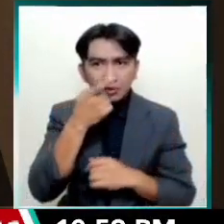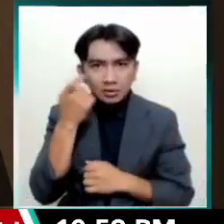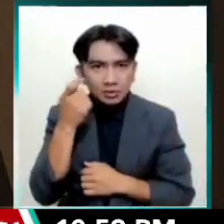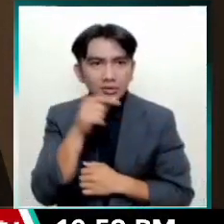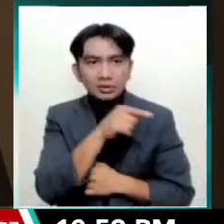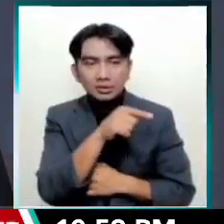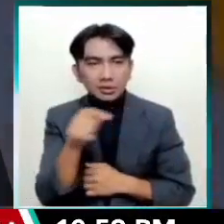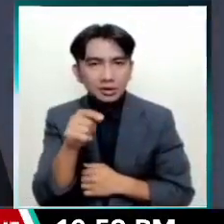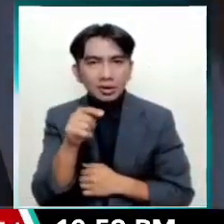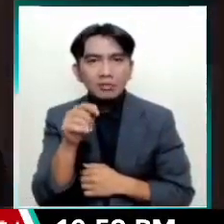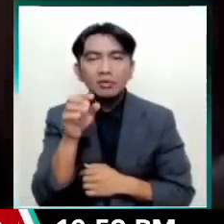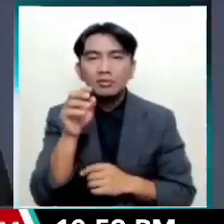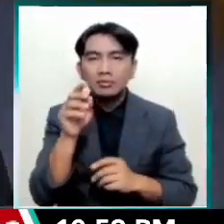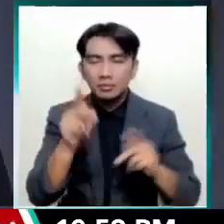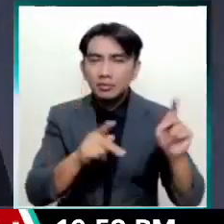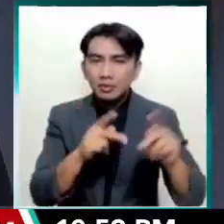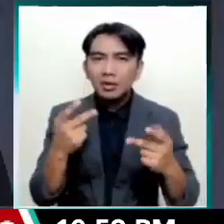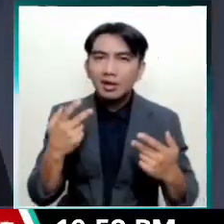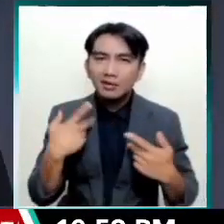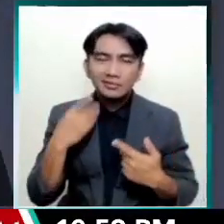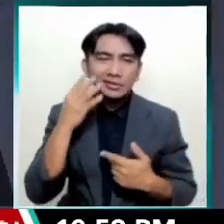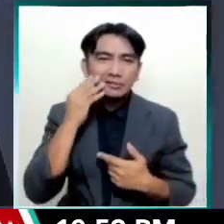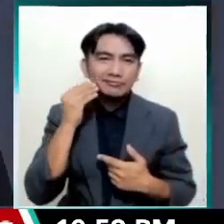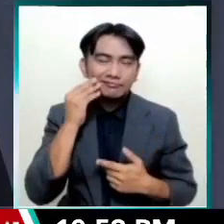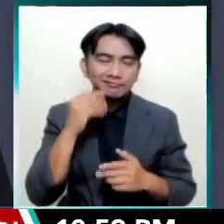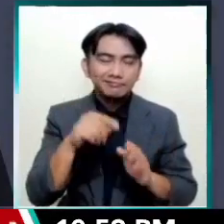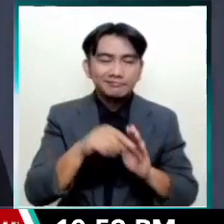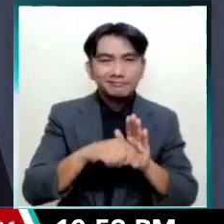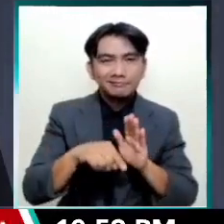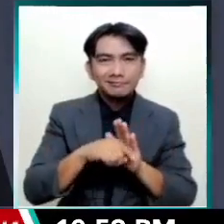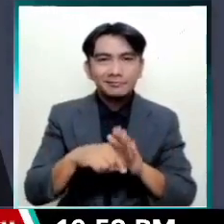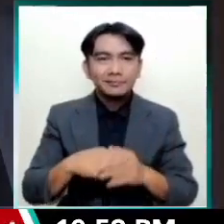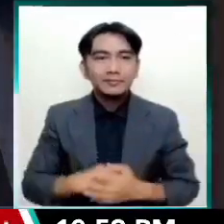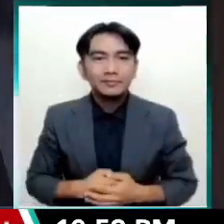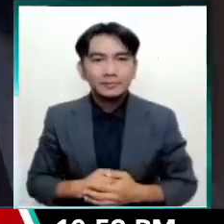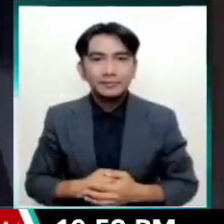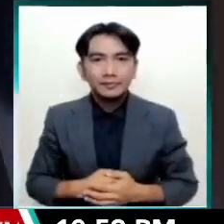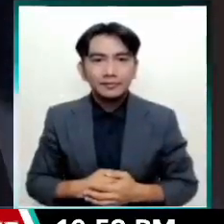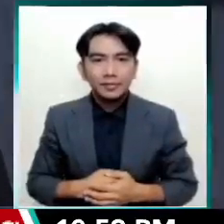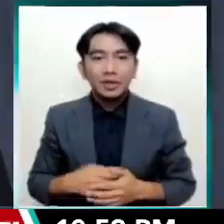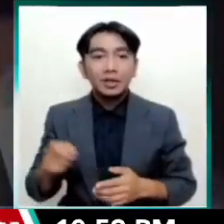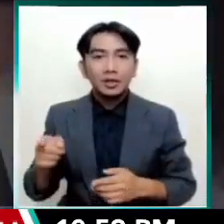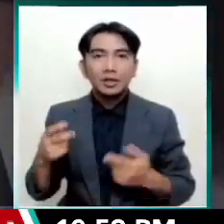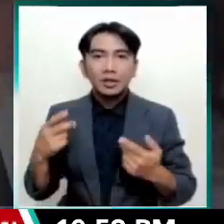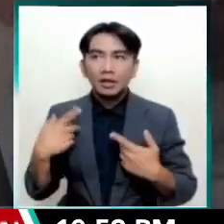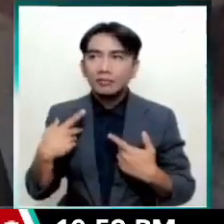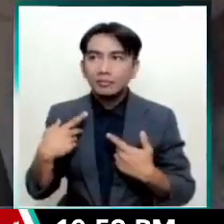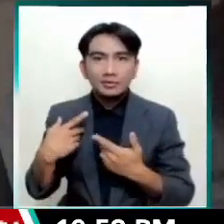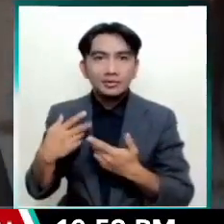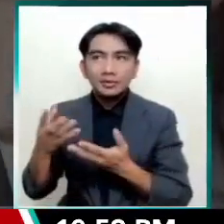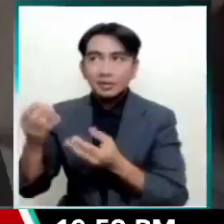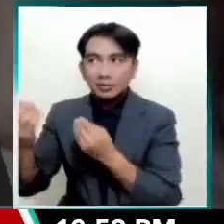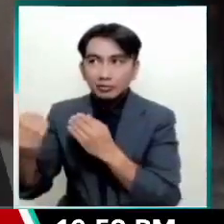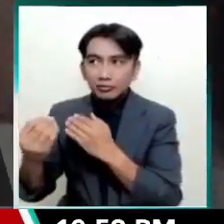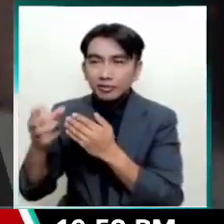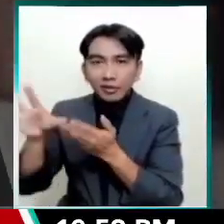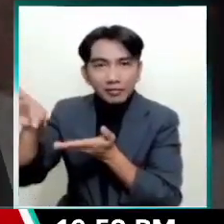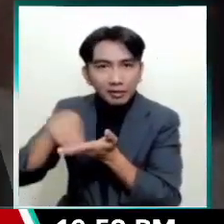madaming pinagdadaanan. Naging inspirasyon niya ang artist sa ibang bansa na gumagawa rin ito. Ate, ate.